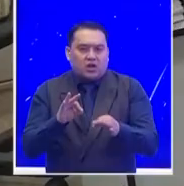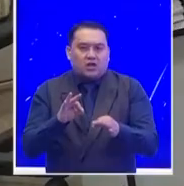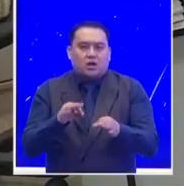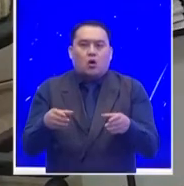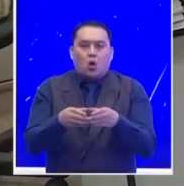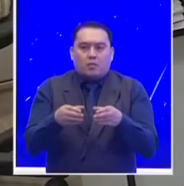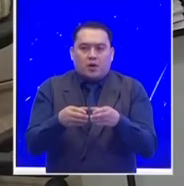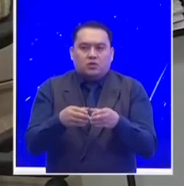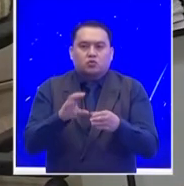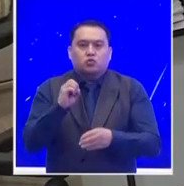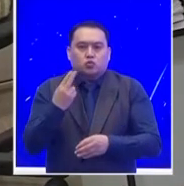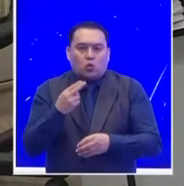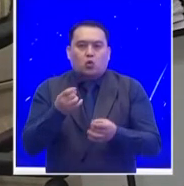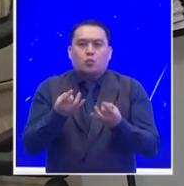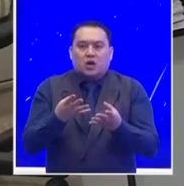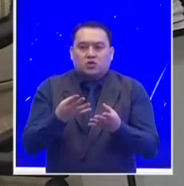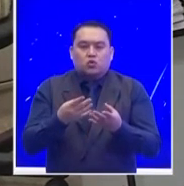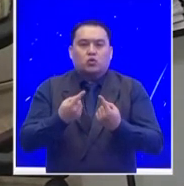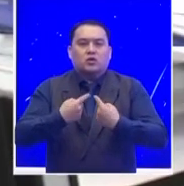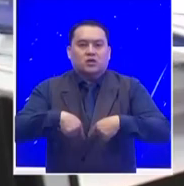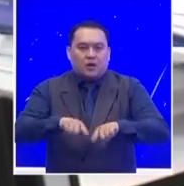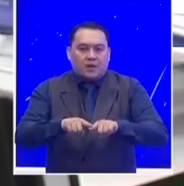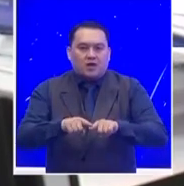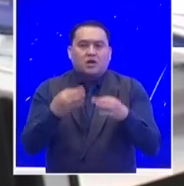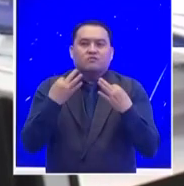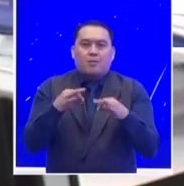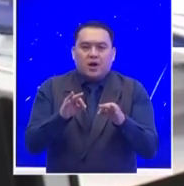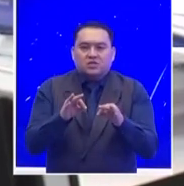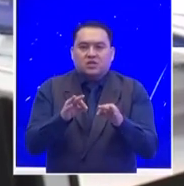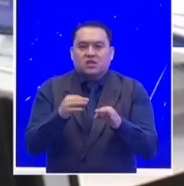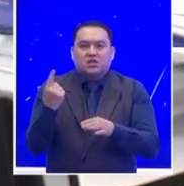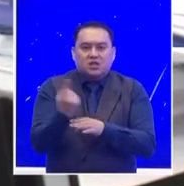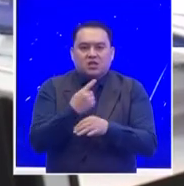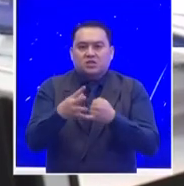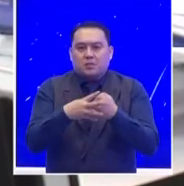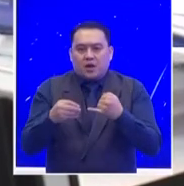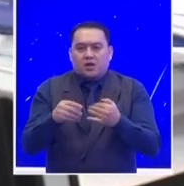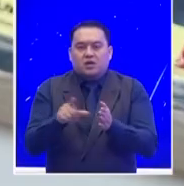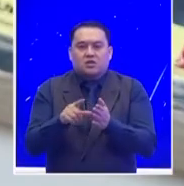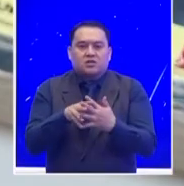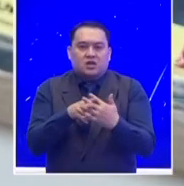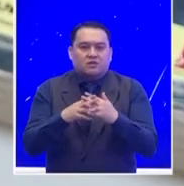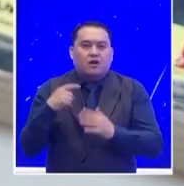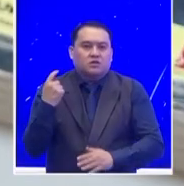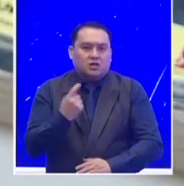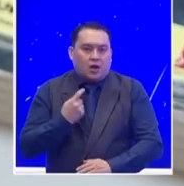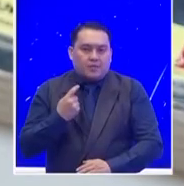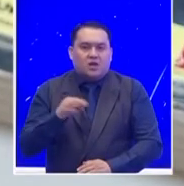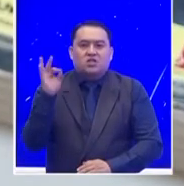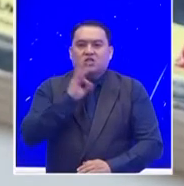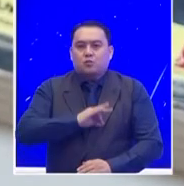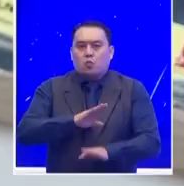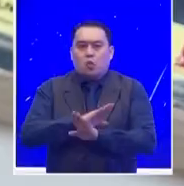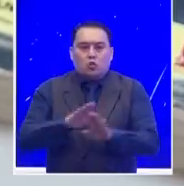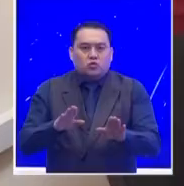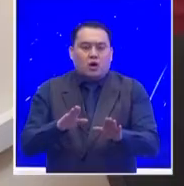и социальный налог, работающим по упрощенной декларации, а также освобождение от единого земельного налога для крестьянских хозяйств. Не применяется